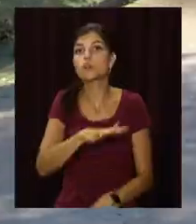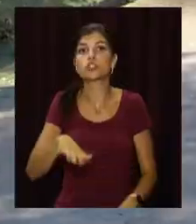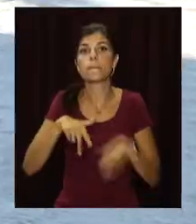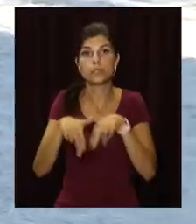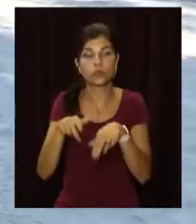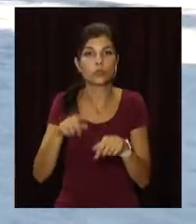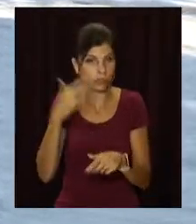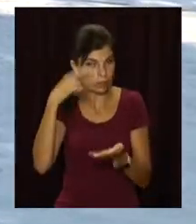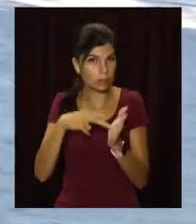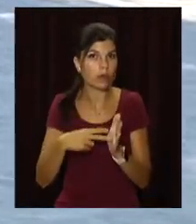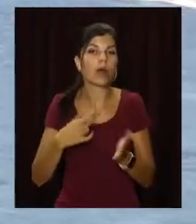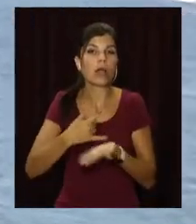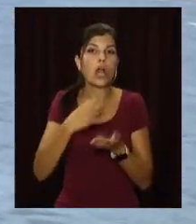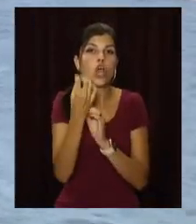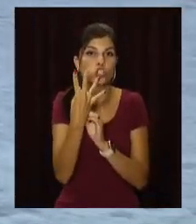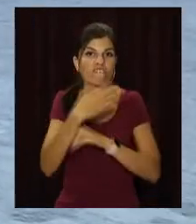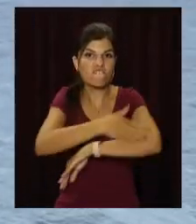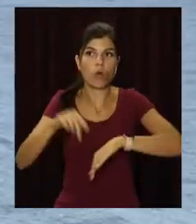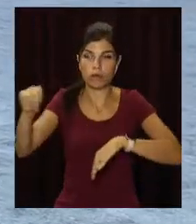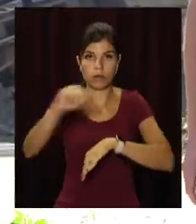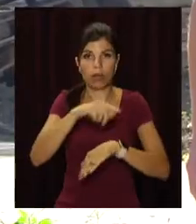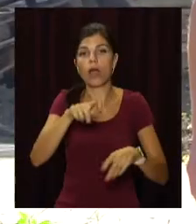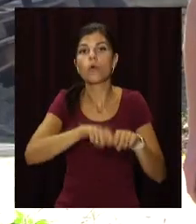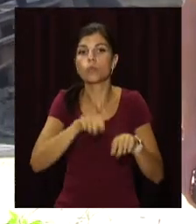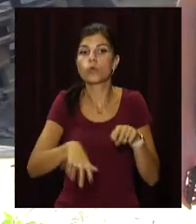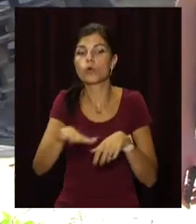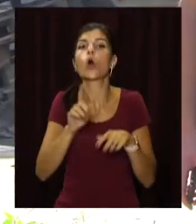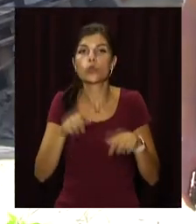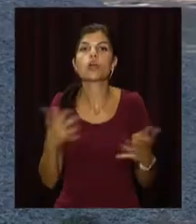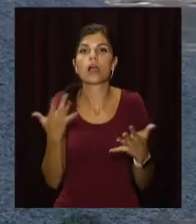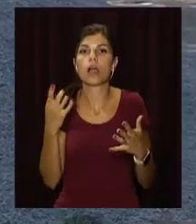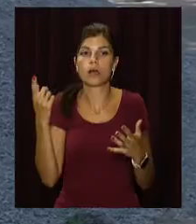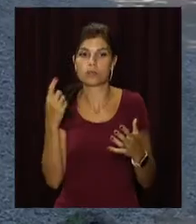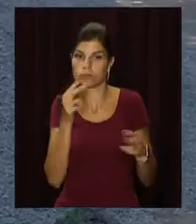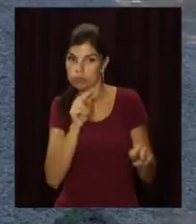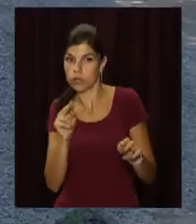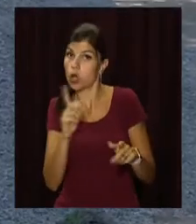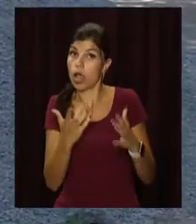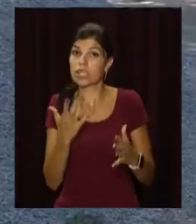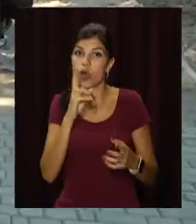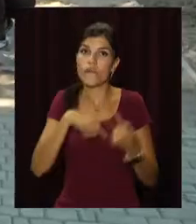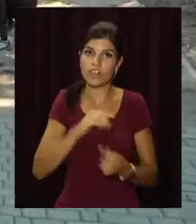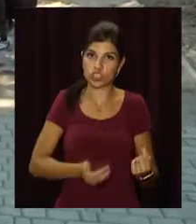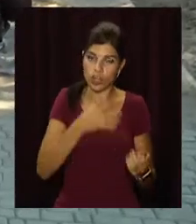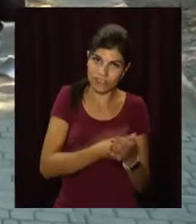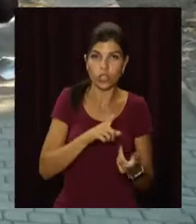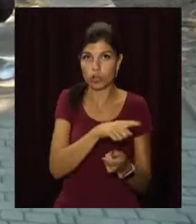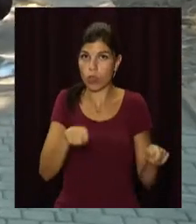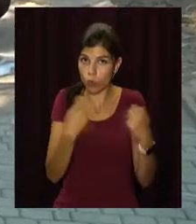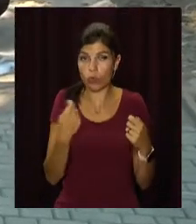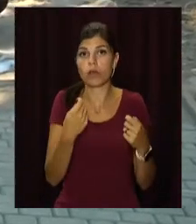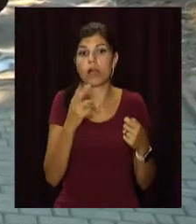Лівобережному парку культури та відпочинку. Їх планують відкрити до середини вересня, до Дня міста. Оновлюють у місті і пішохідні зони.